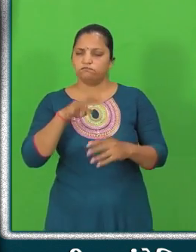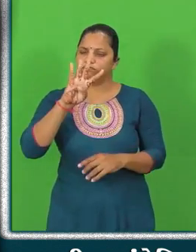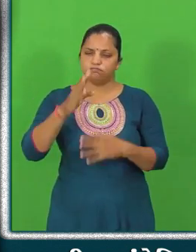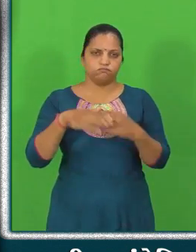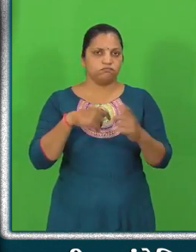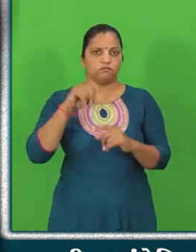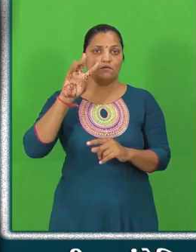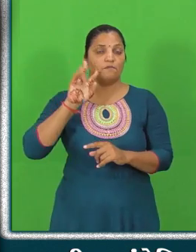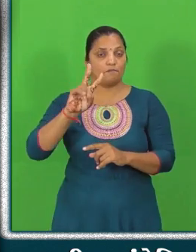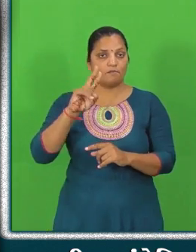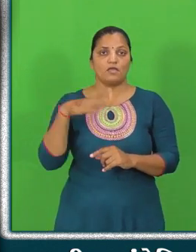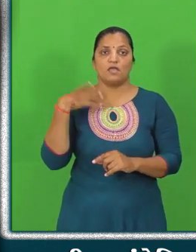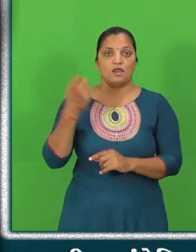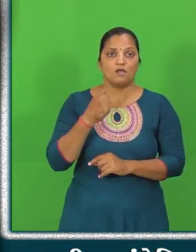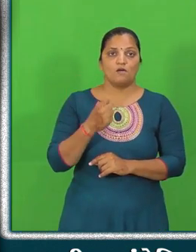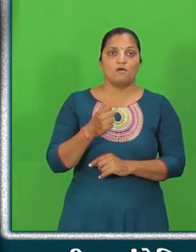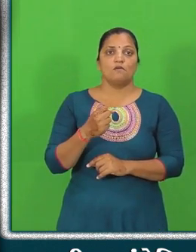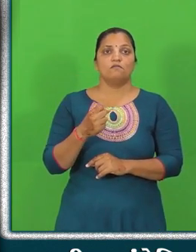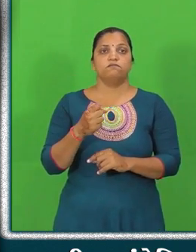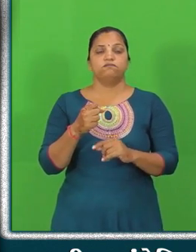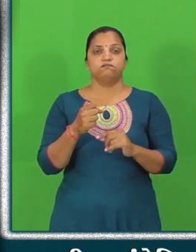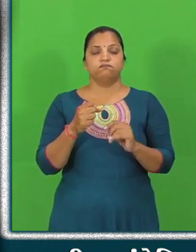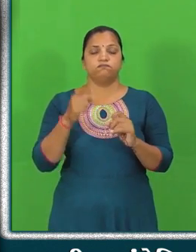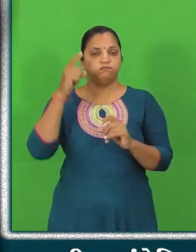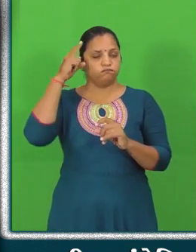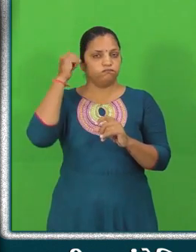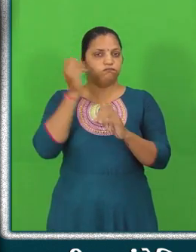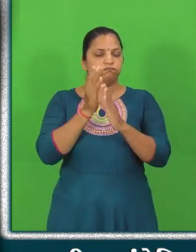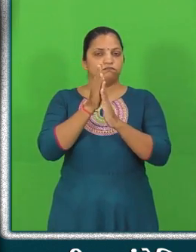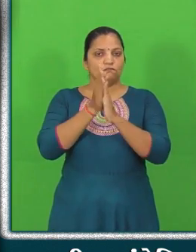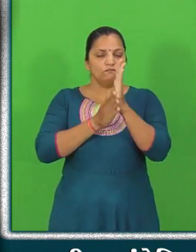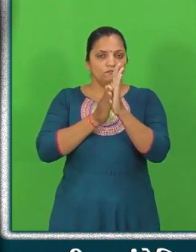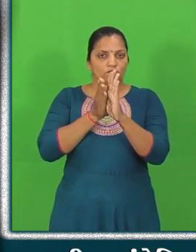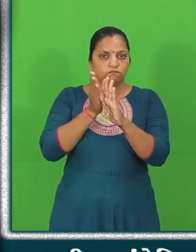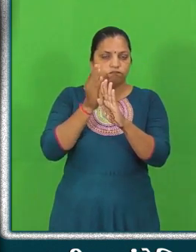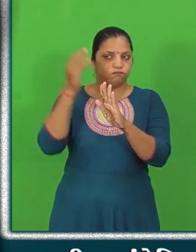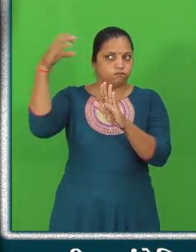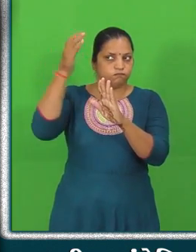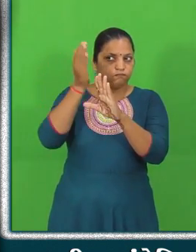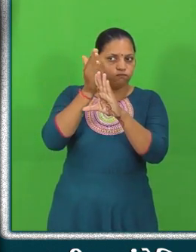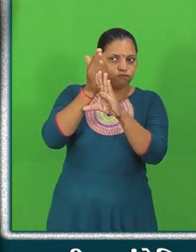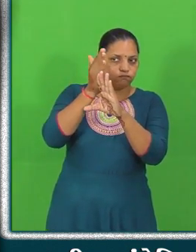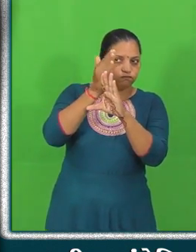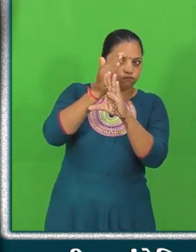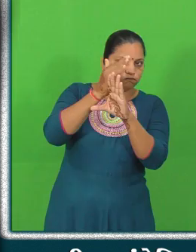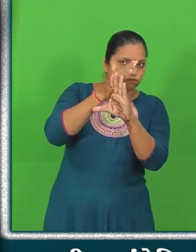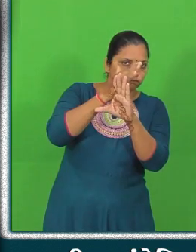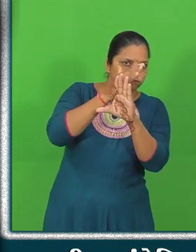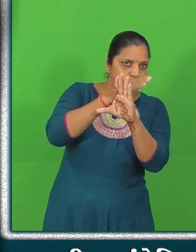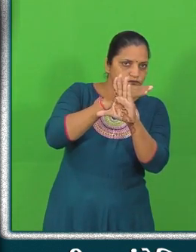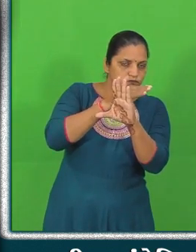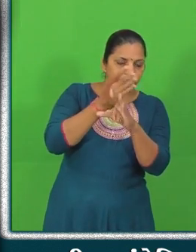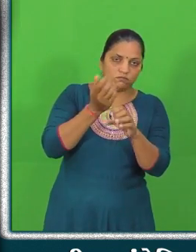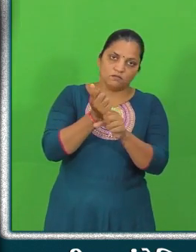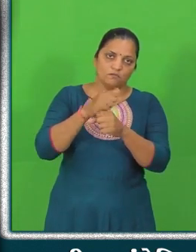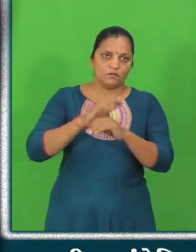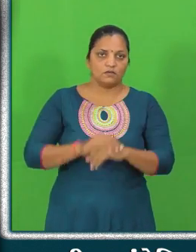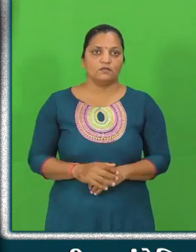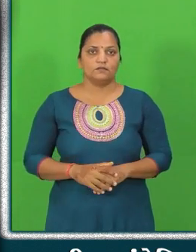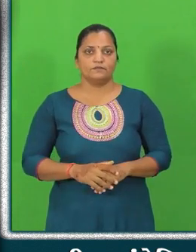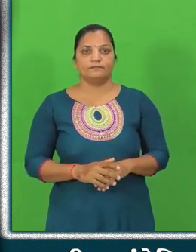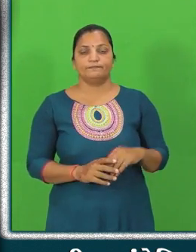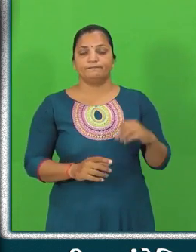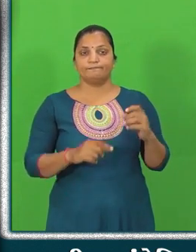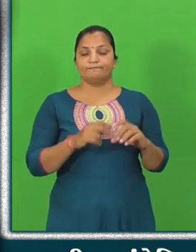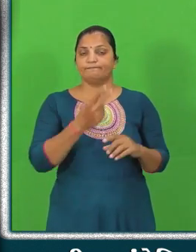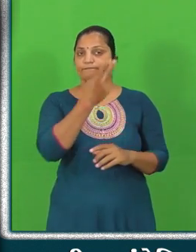કોઈ પણ બે કિરણ લો તો પણ તમે પ્રતિબિંબ રચી શકો છો। ઓકે હવે પ્રશ્ન એવો થાય કે એક તો માથાનો ભાગ